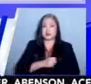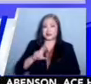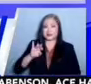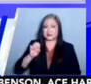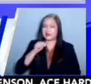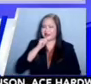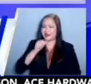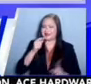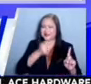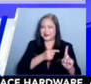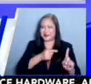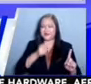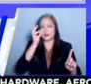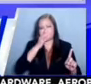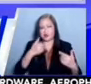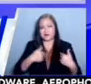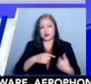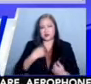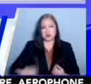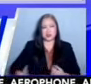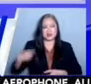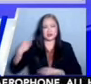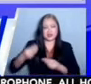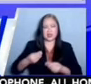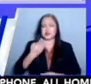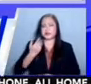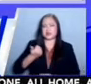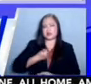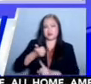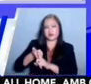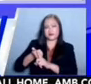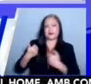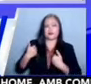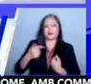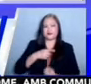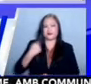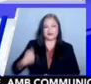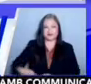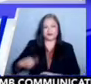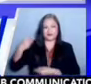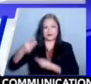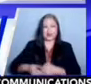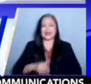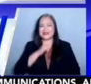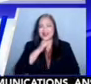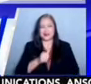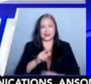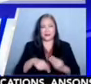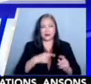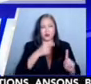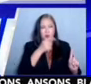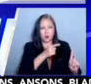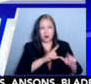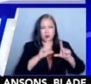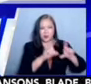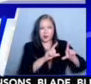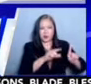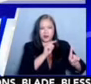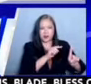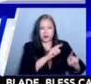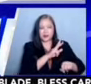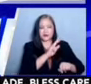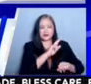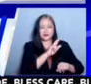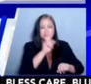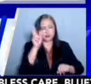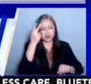Heritage sabay giit na may dugong Chinese din siya Hindi raw ito witch hunt o tungkol sa sa pulitika kundi tungkol sa National Security